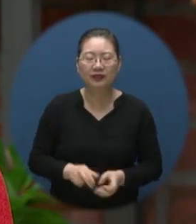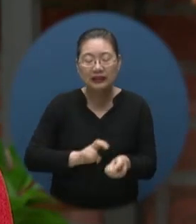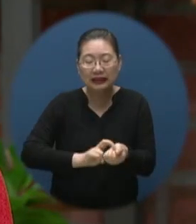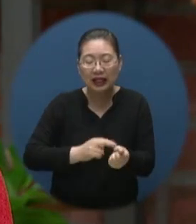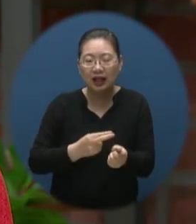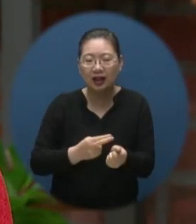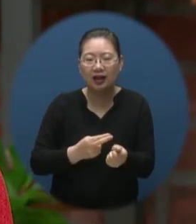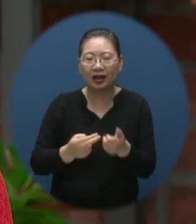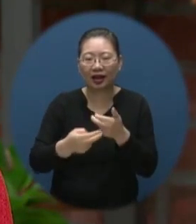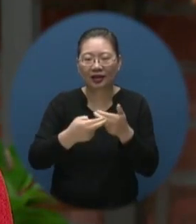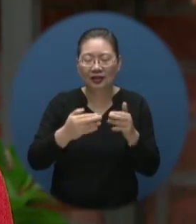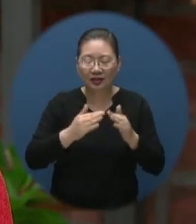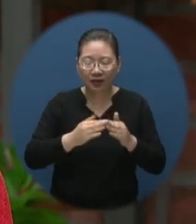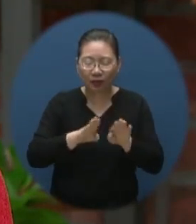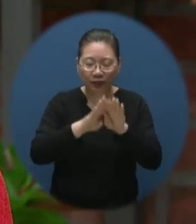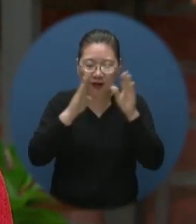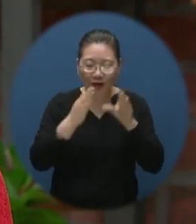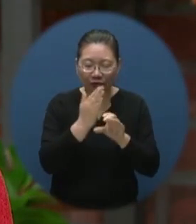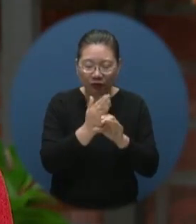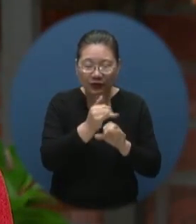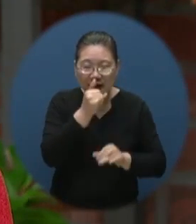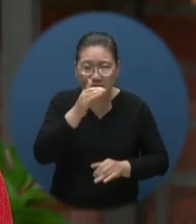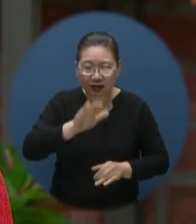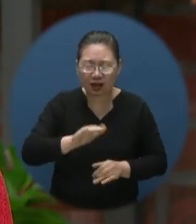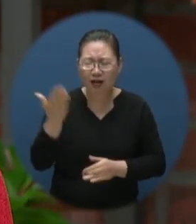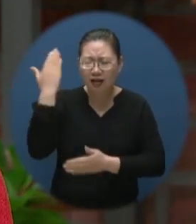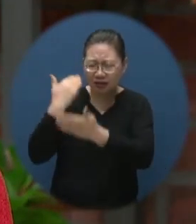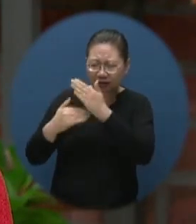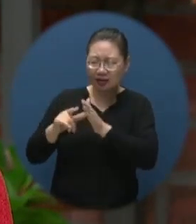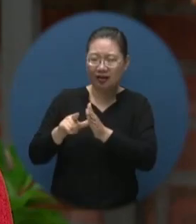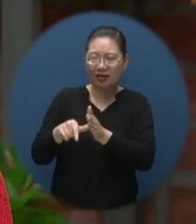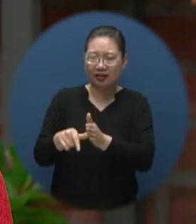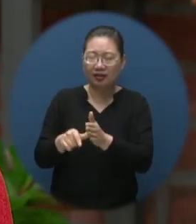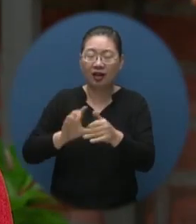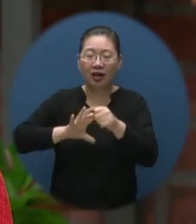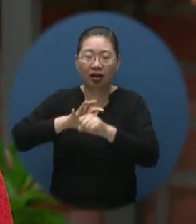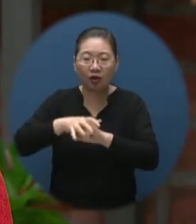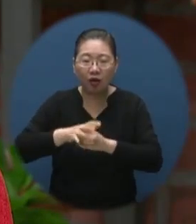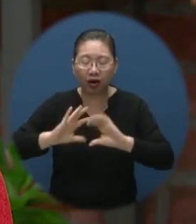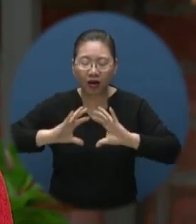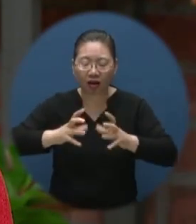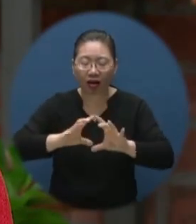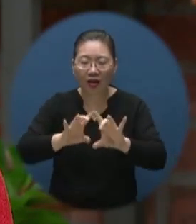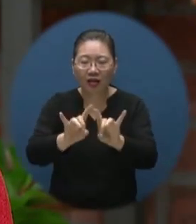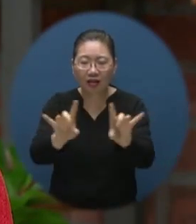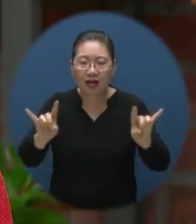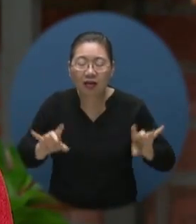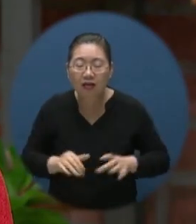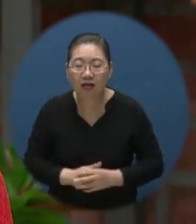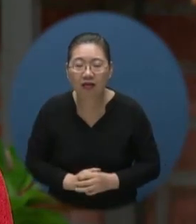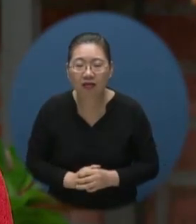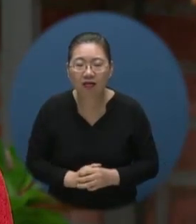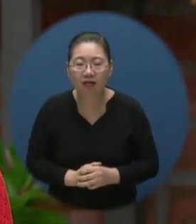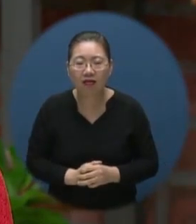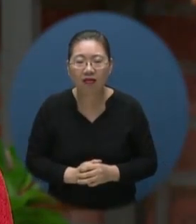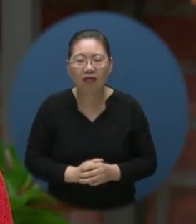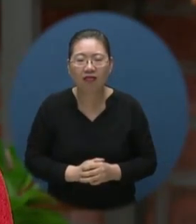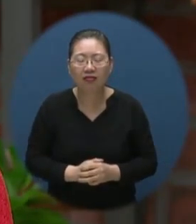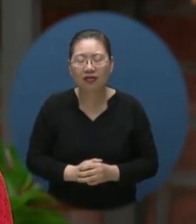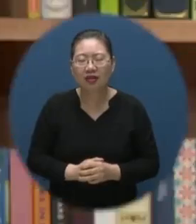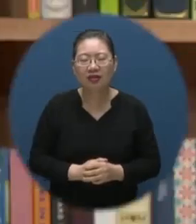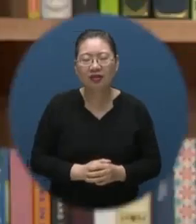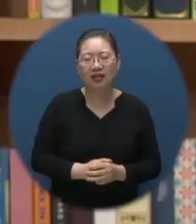한의원을 열고 있었는데요. 그 당시에 세계 각국의 그 저 대사님들이